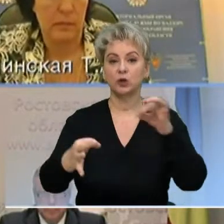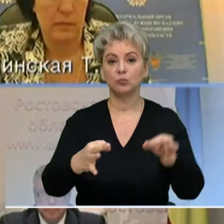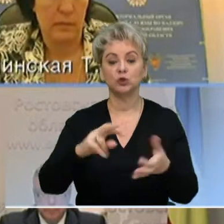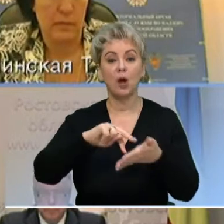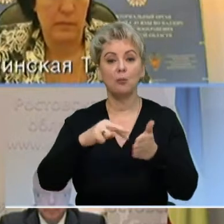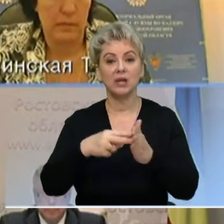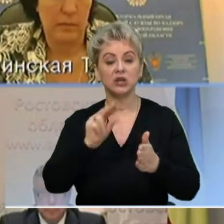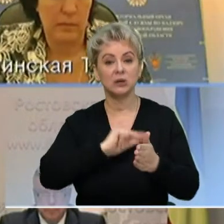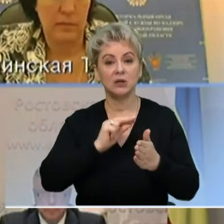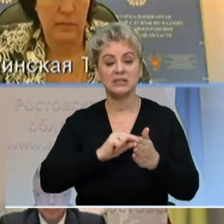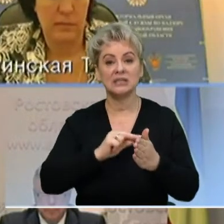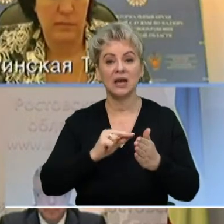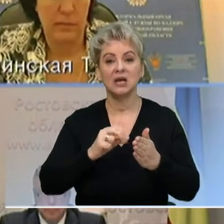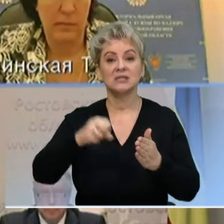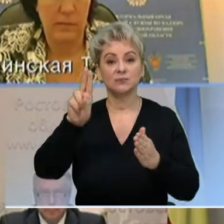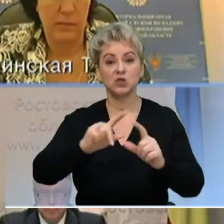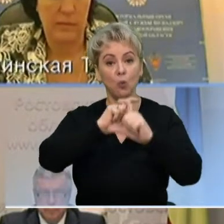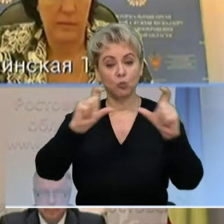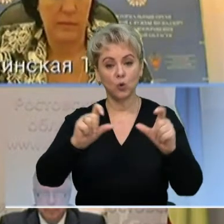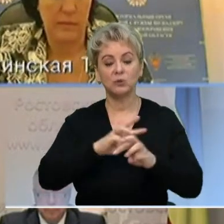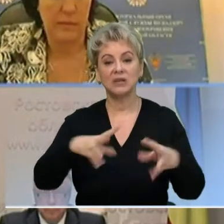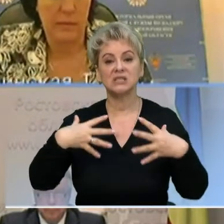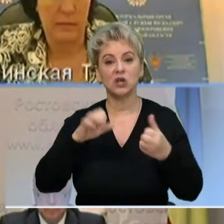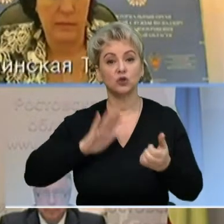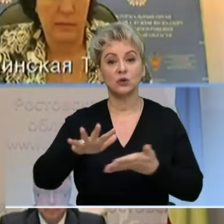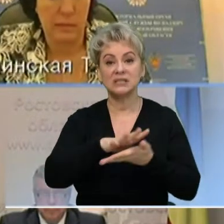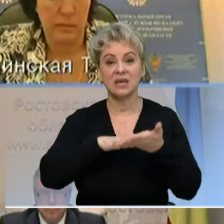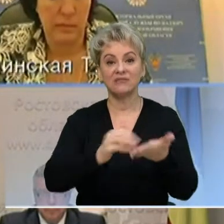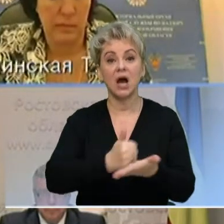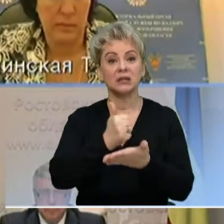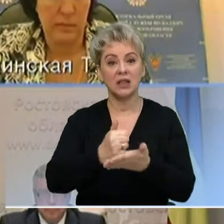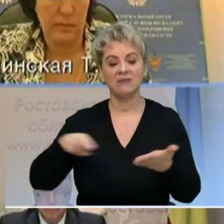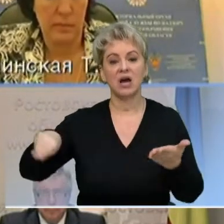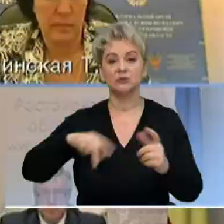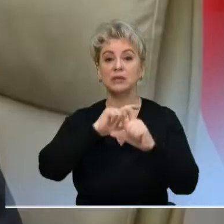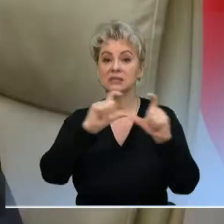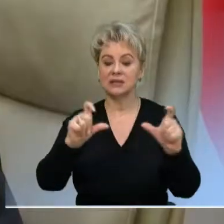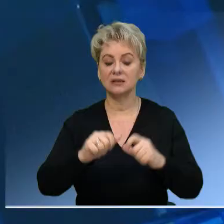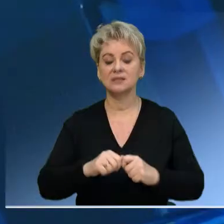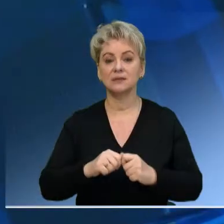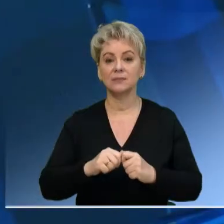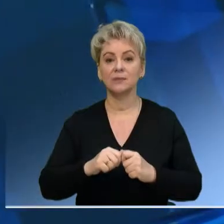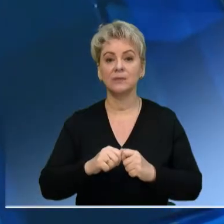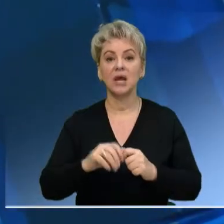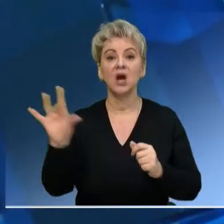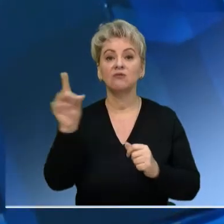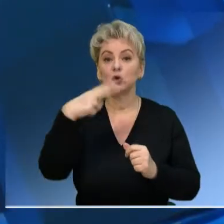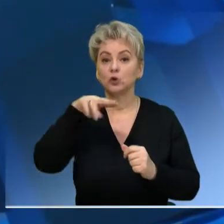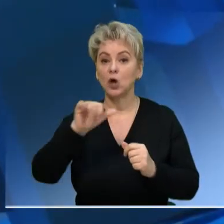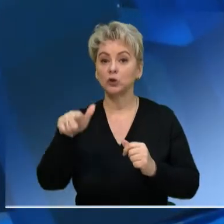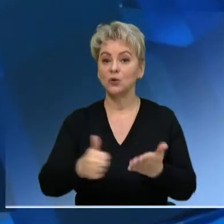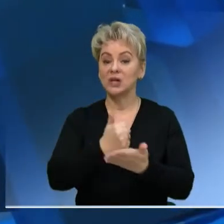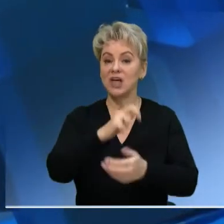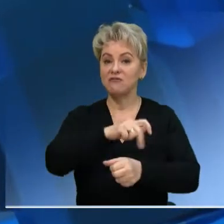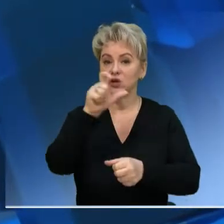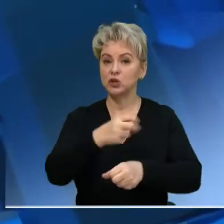пунктах планируется работа мобильных пунктов. Минздрав ждет заявок от глав администраций. В Ростове-на-Дону